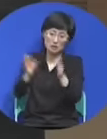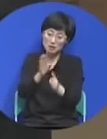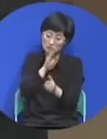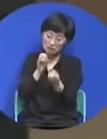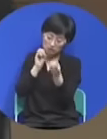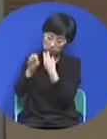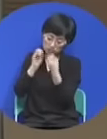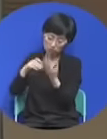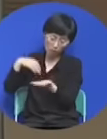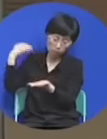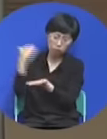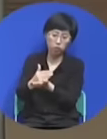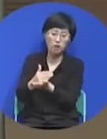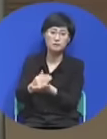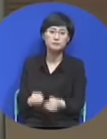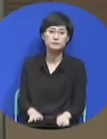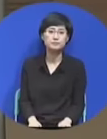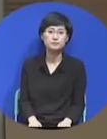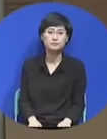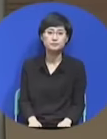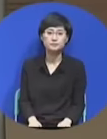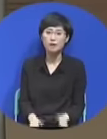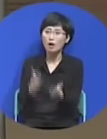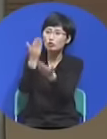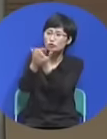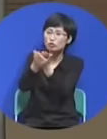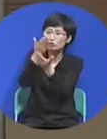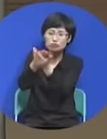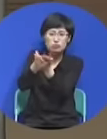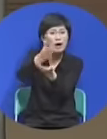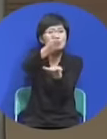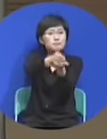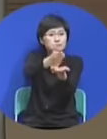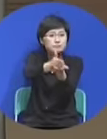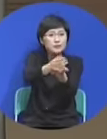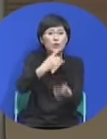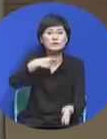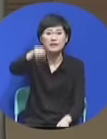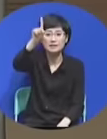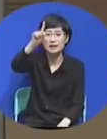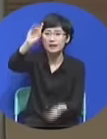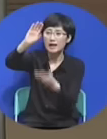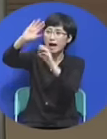因为我的祷告题目全然没有了，神赐给了我祷告题目。 뭘 우리가 뭐 달라고 할 거 있냐? 우리는 그의 나라와 그의 의를 구해라.